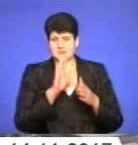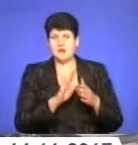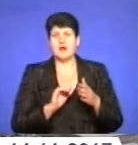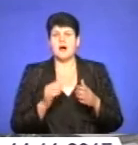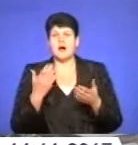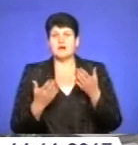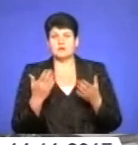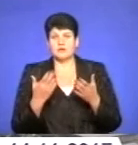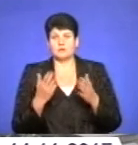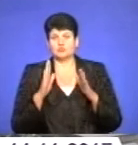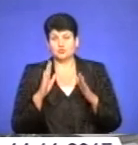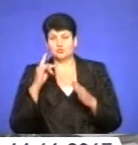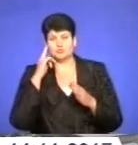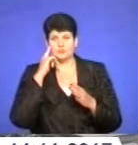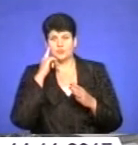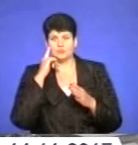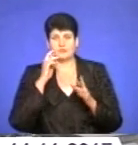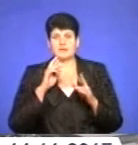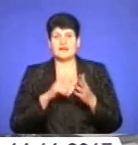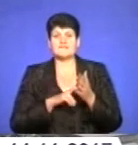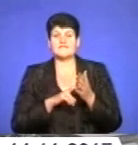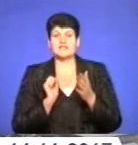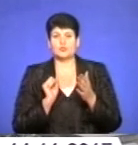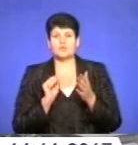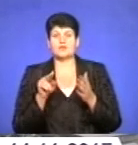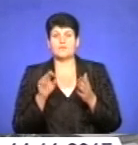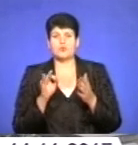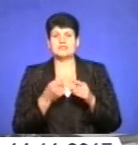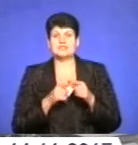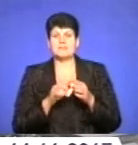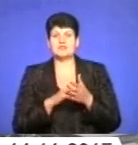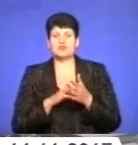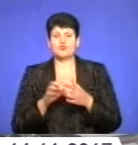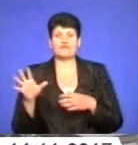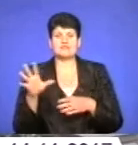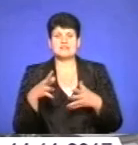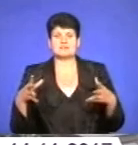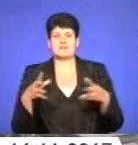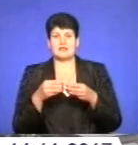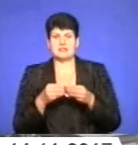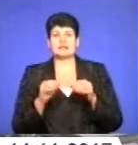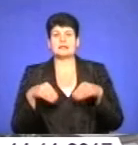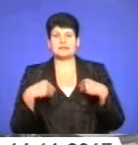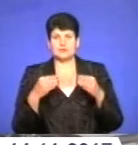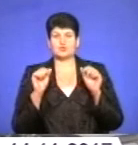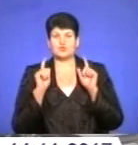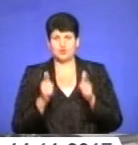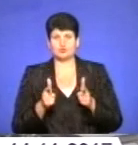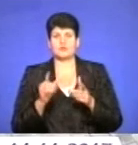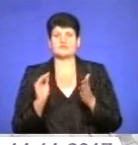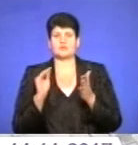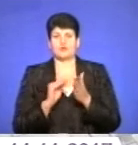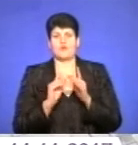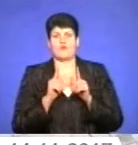Але будемо думати на відключення по такій причині, що всі співвласники дадуть згоду на встановлення індивідуального